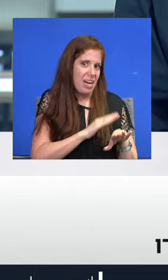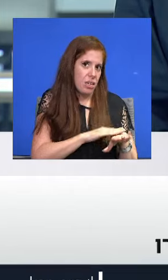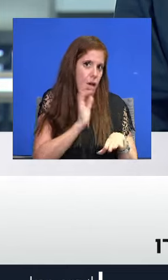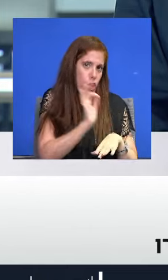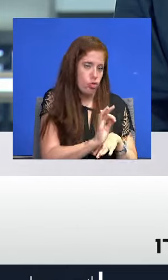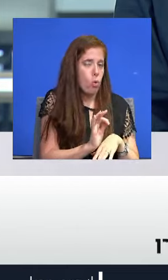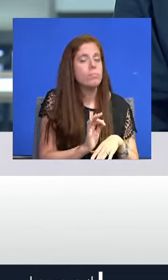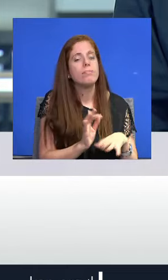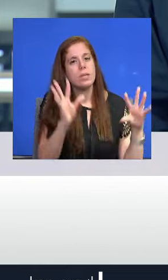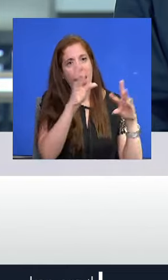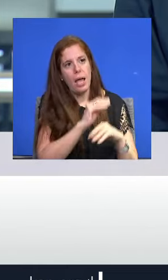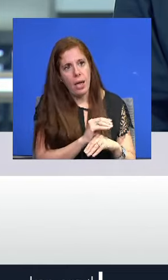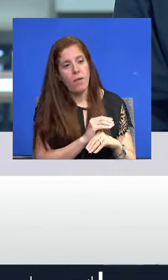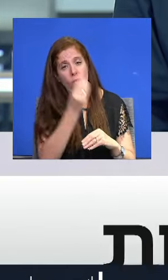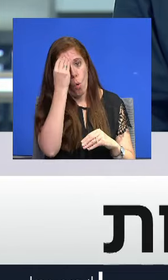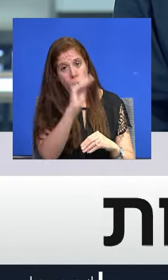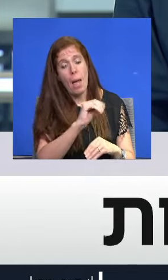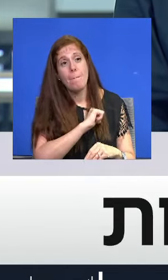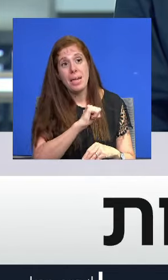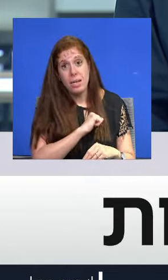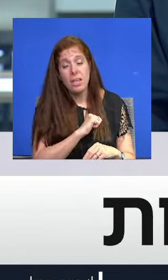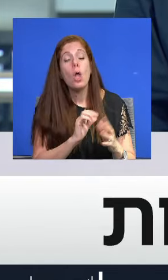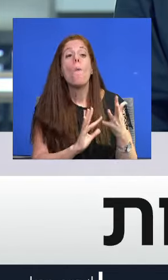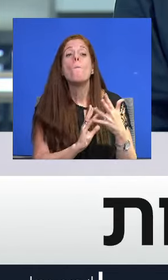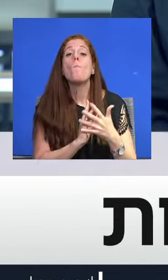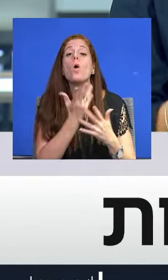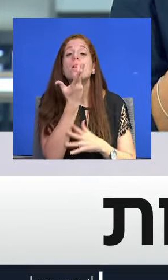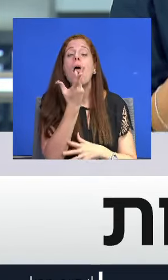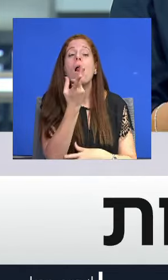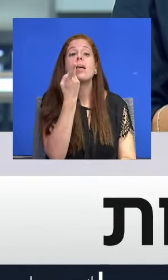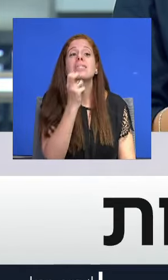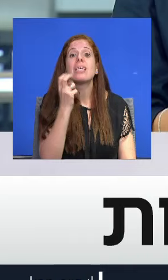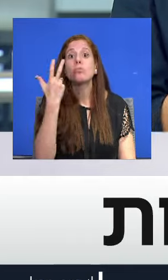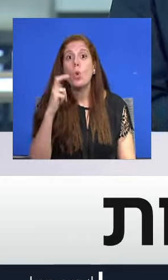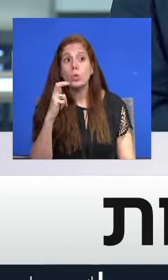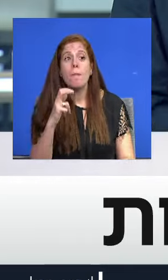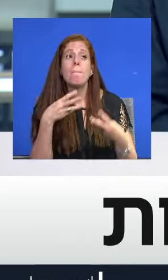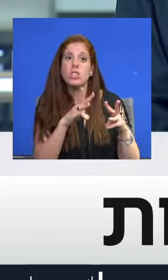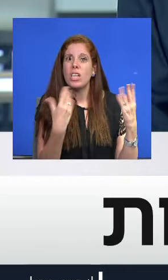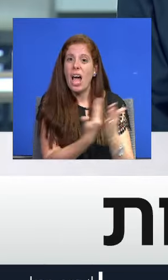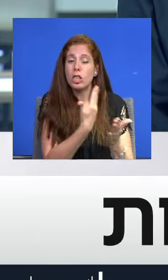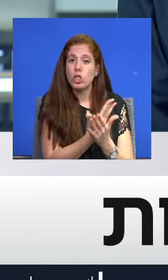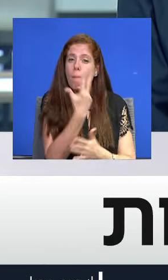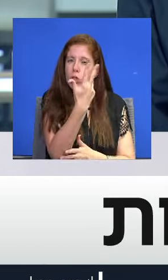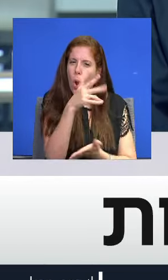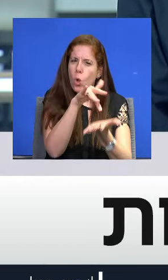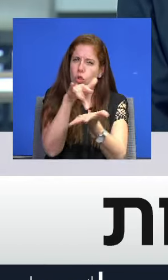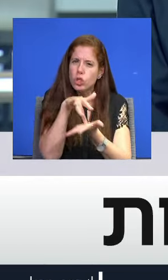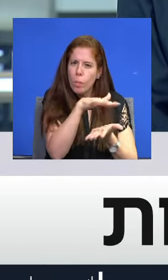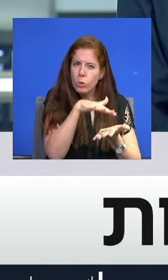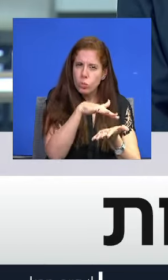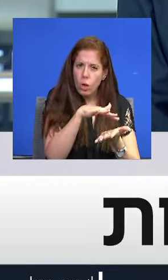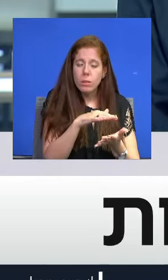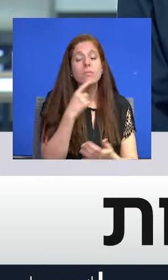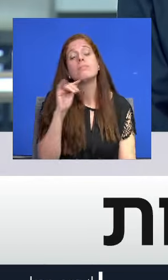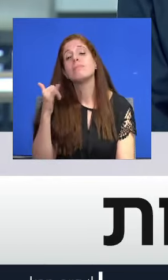הערב יואב, הודעה מעניינת מאוד, מונדיאל 2030 בשיטה חדשה בשלוש יבשות שונות. כן, אנחנו